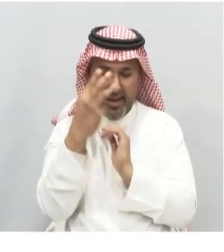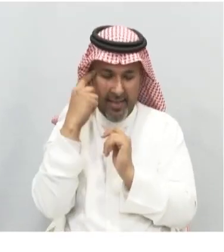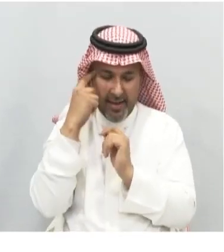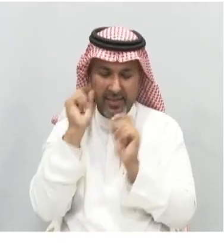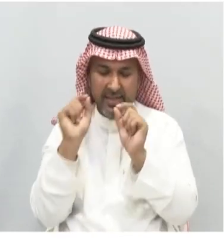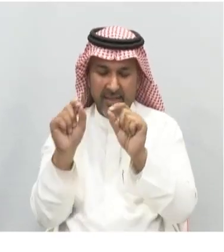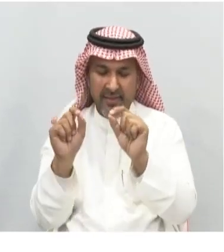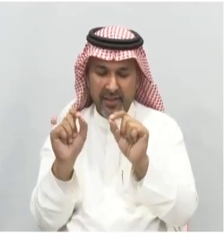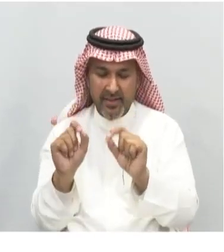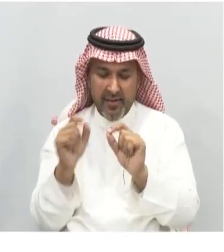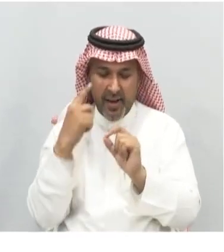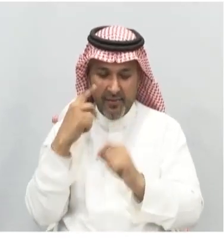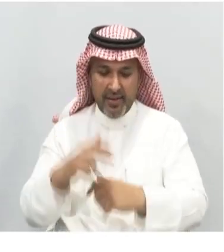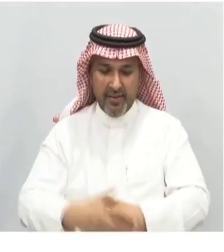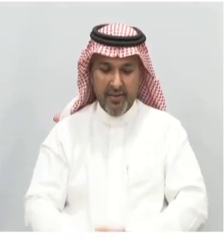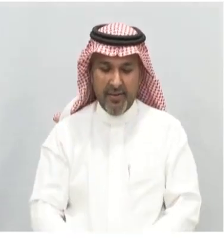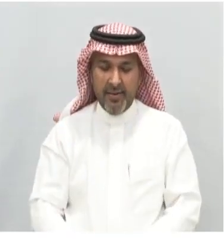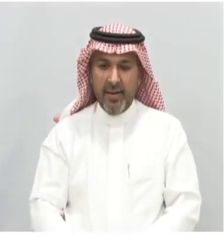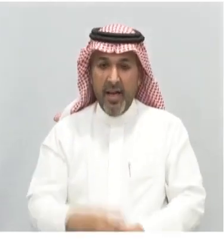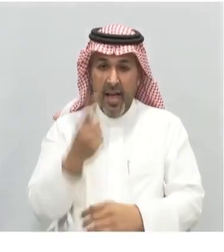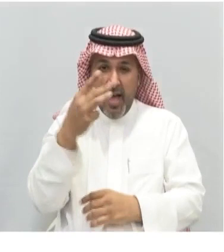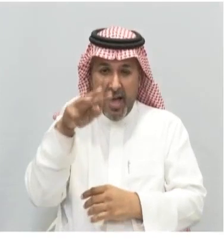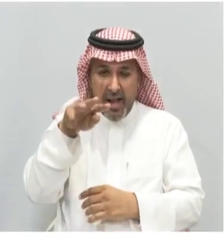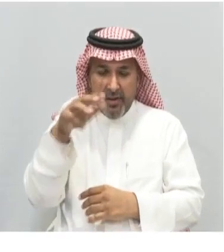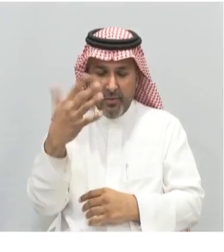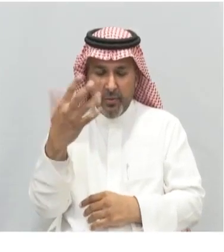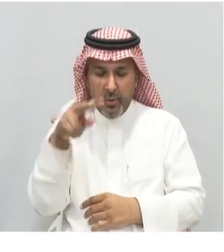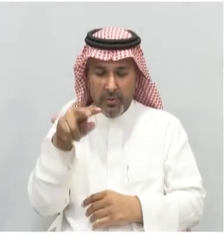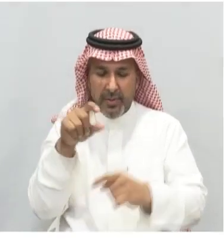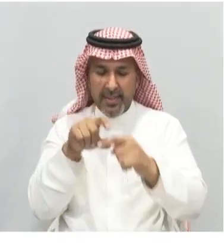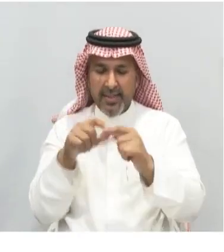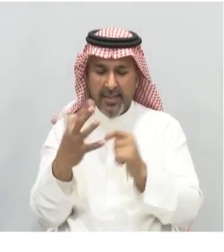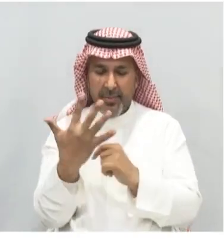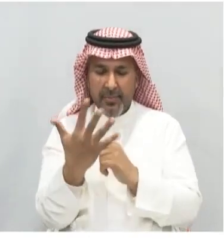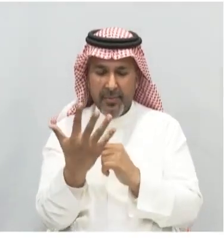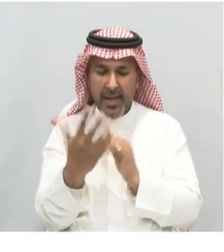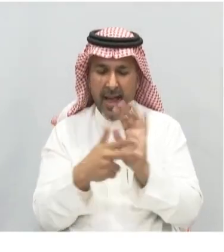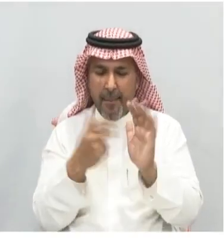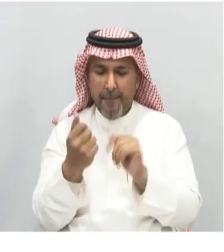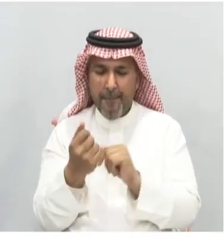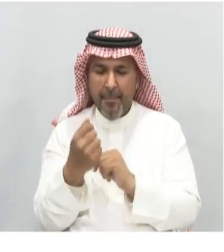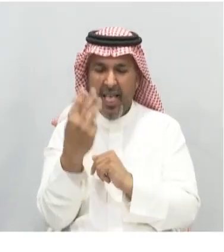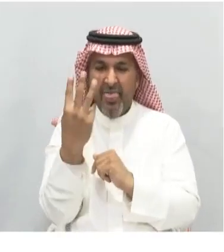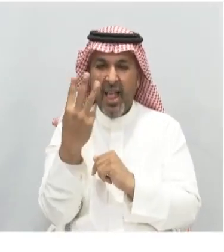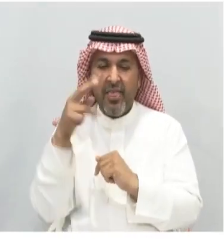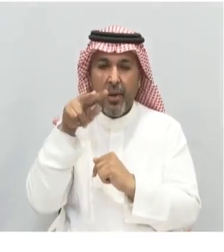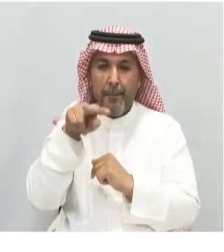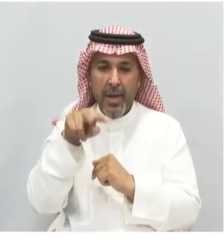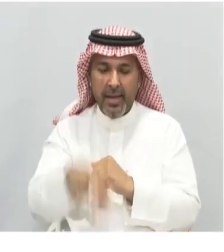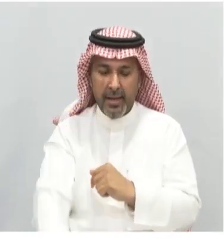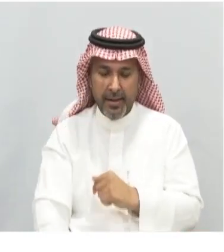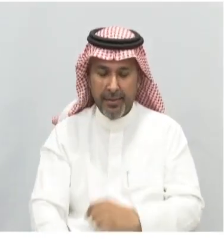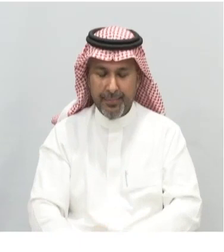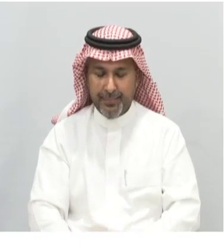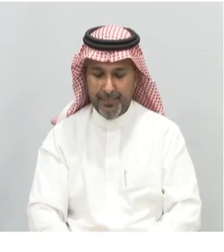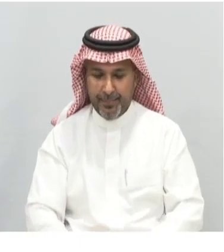للاجابه بشكل سريع كذلك 15500 تق 5 تساوي كم يا ابطال 300 اسعدكم